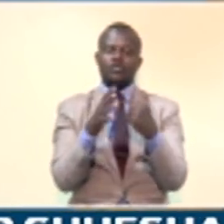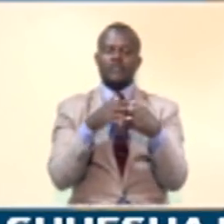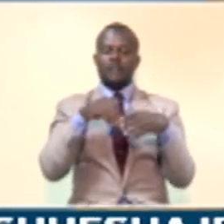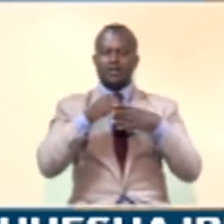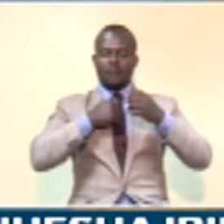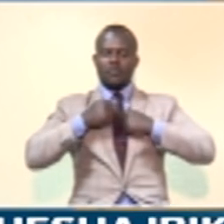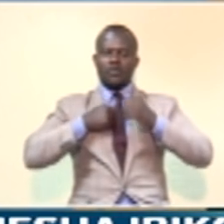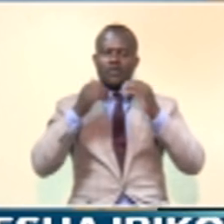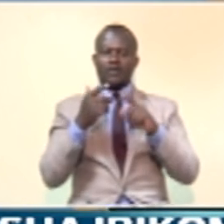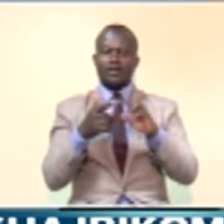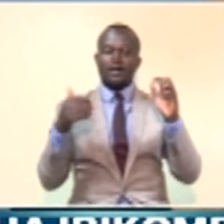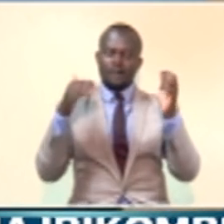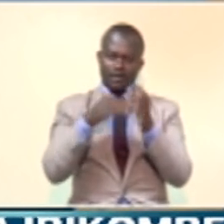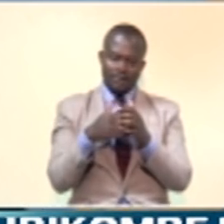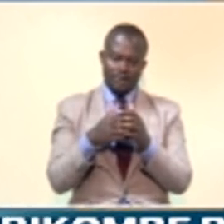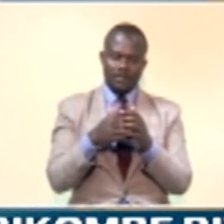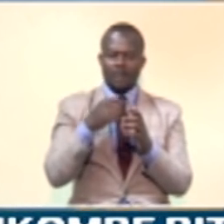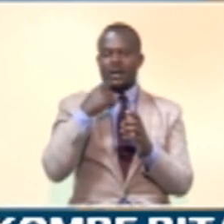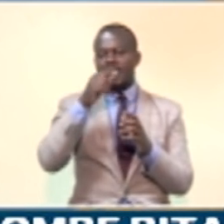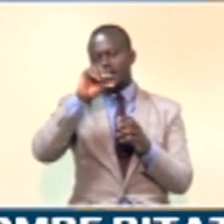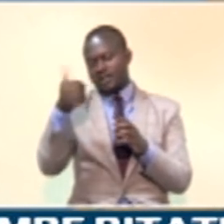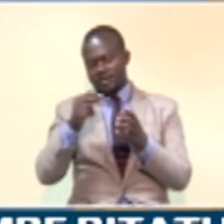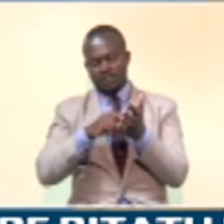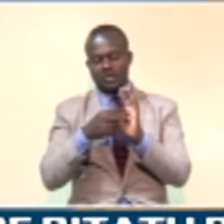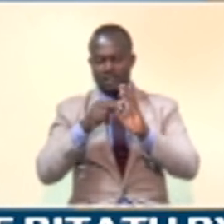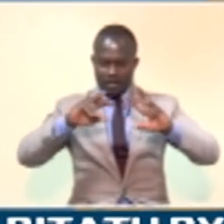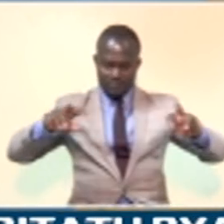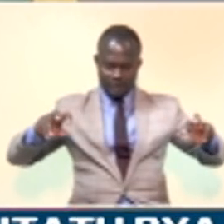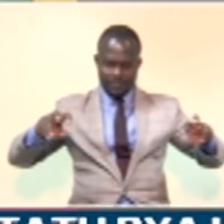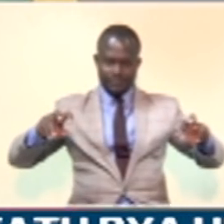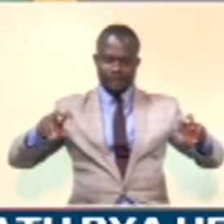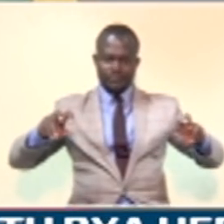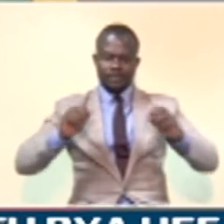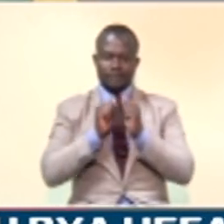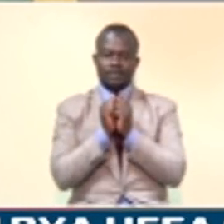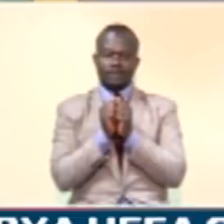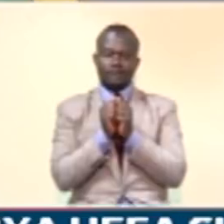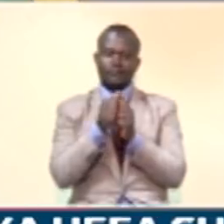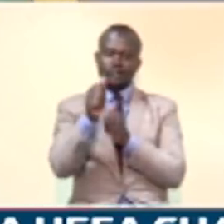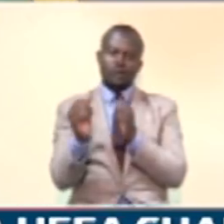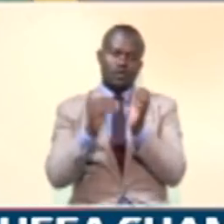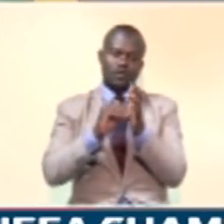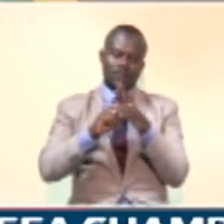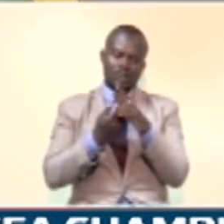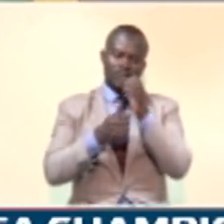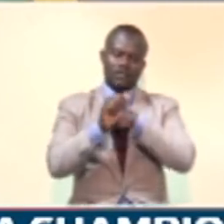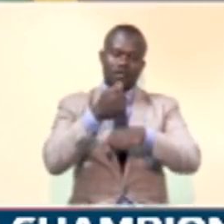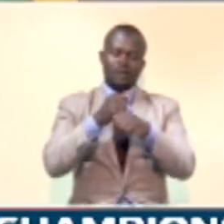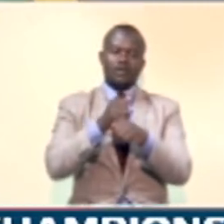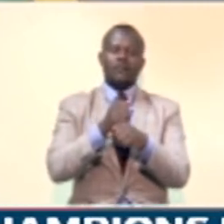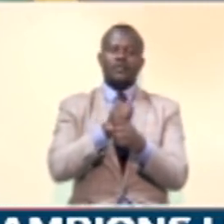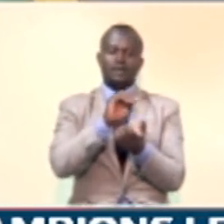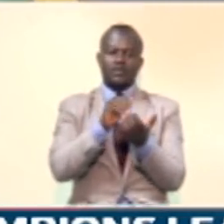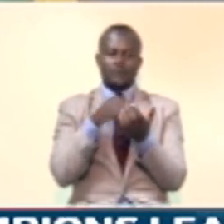Rwanda, kandi hari n'indi mishinga irimo kwigwaho. Uko kongera gutangiza ibikorwa by'ikigo cy'Ubufaransa